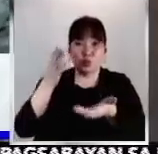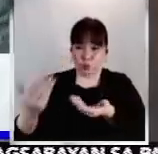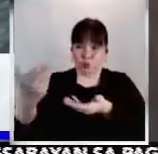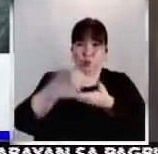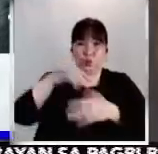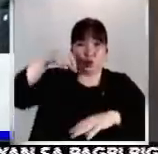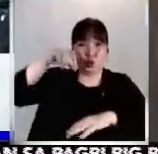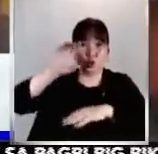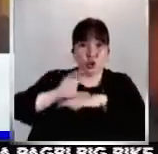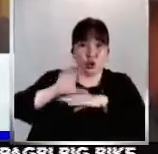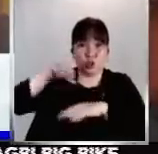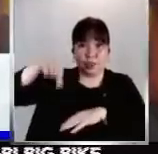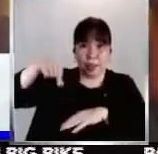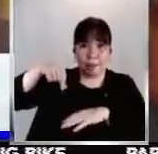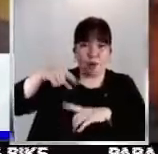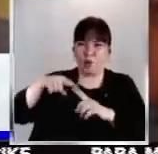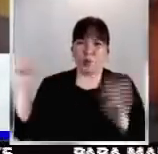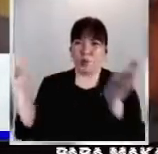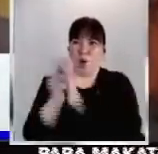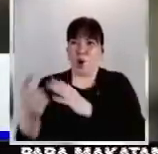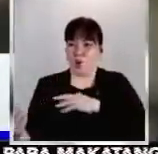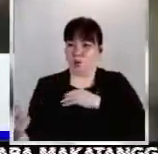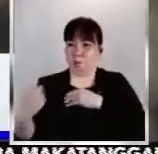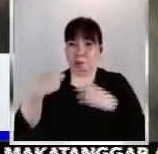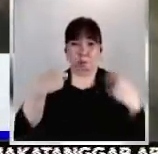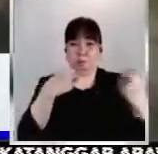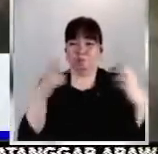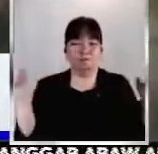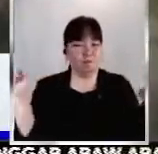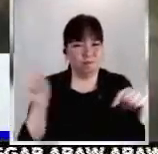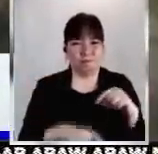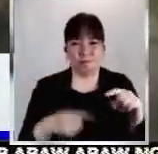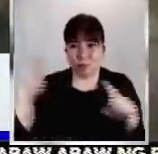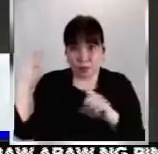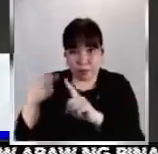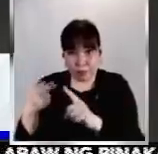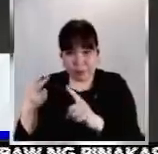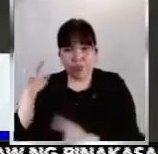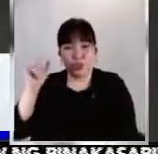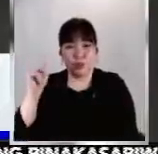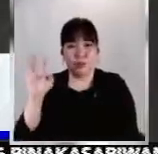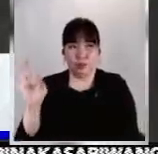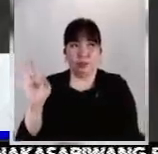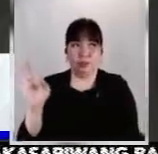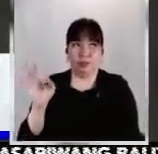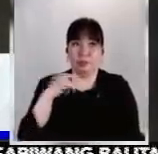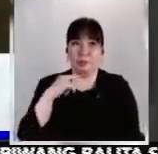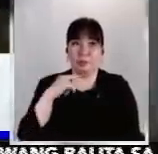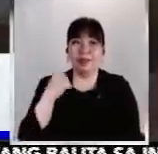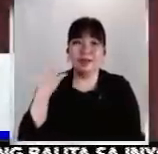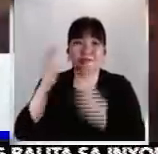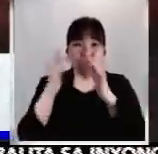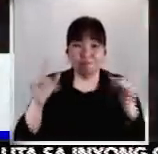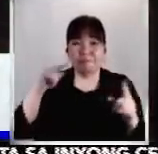kasing palalapiting deboto mula ngayon hanggang January 9, ang mismong pista ng Itim na Nazareno. Pero hindi ito alam ng ilang deboto kaya